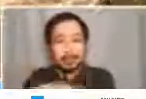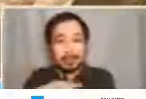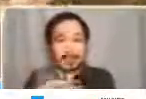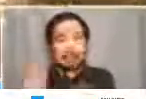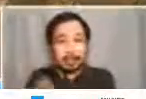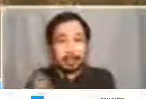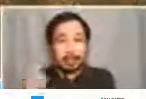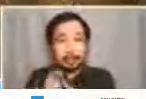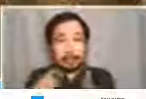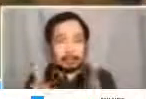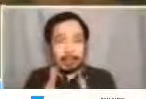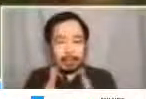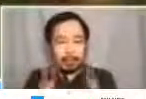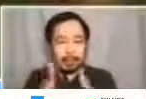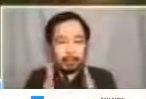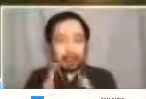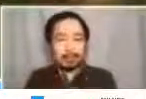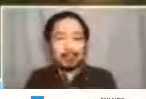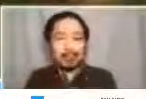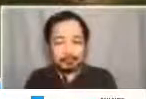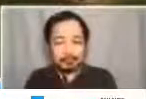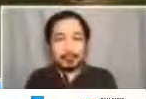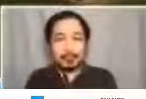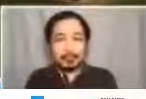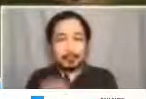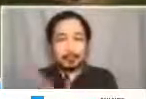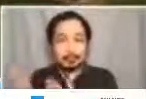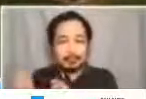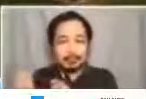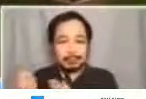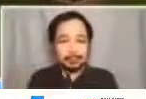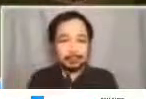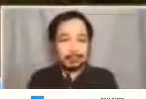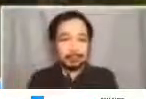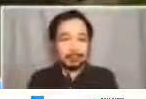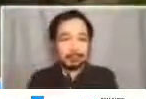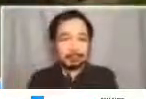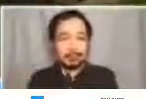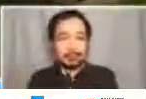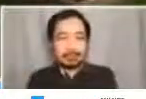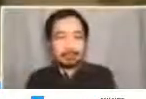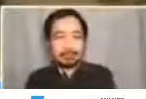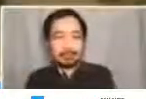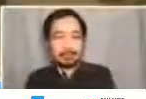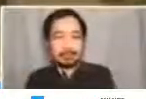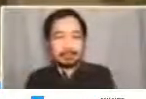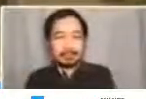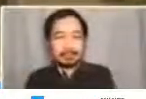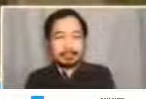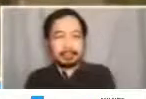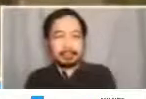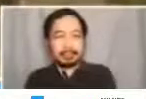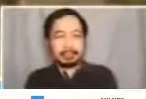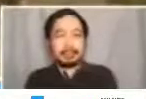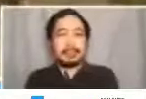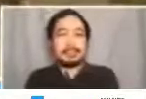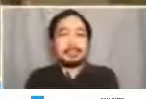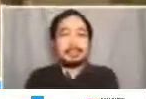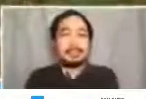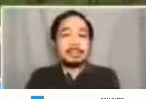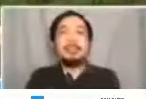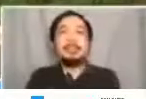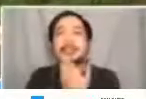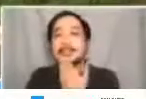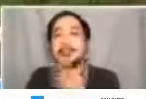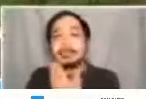stall. Ito ay upang mapanatili ang social distancing ng mga tindera at mamimili. Limitado din ang pinapayagang helper ng mga